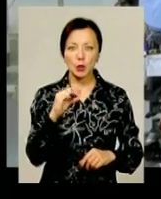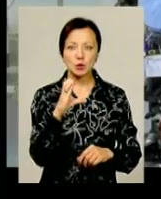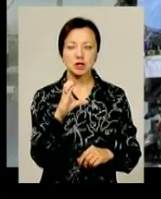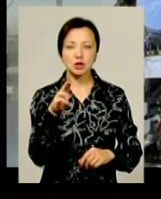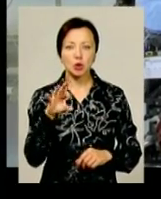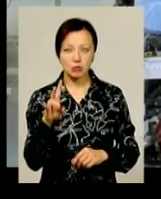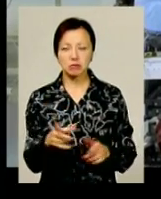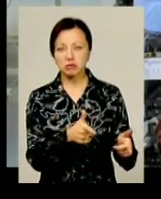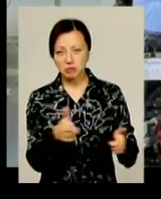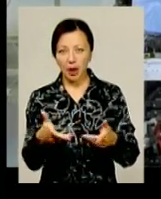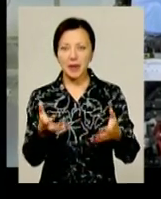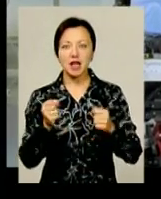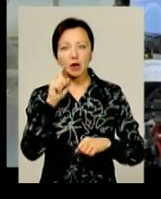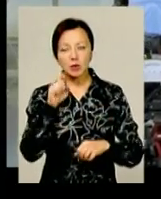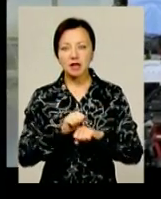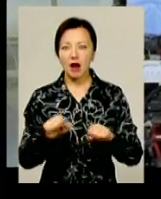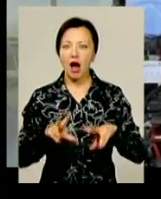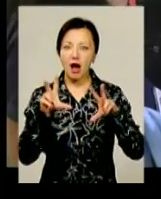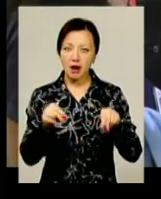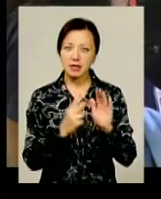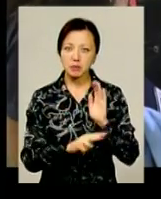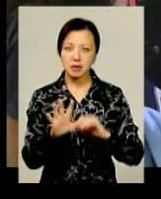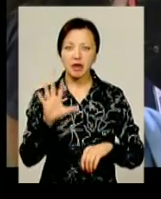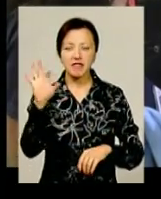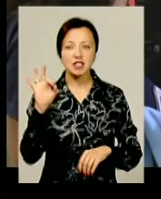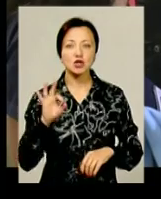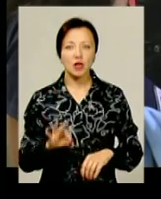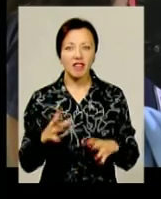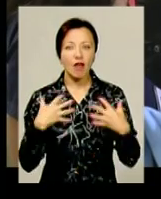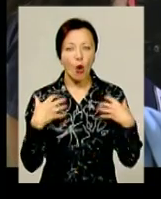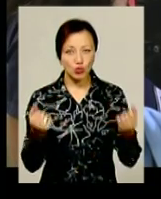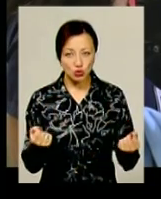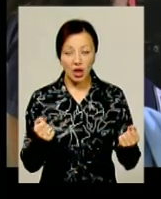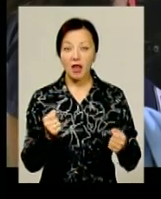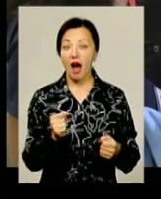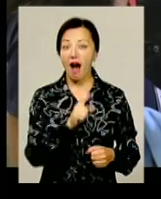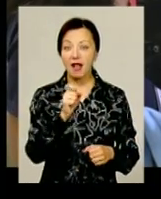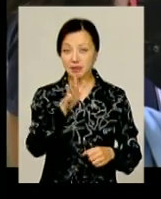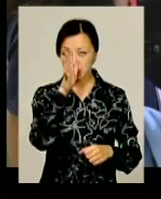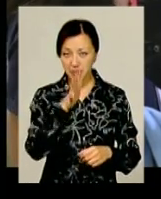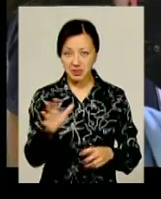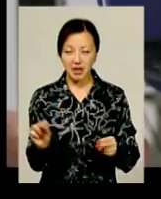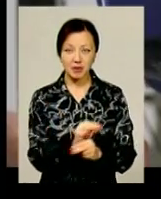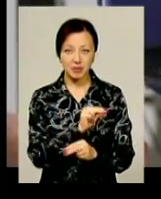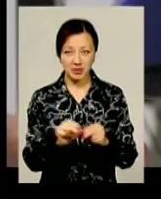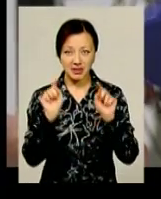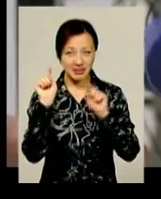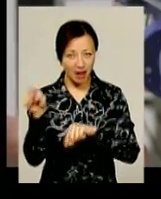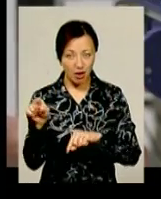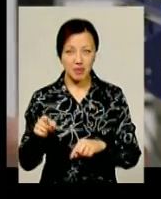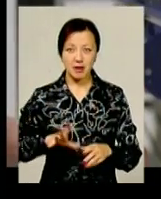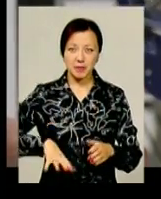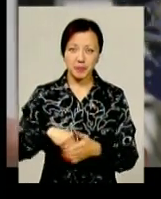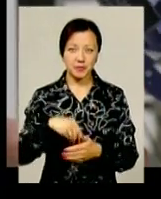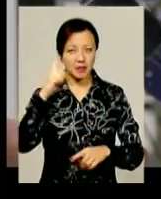прийняти українського героя. Гарантія на одужання аж 75%. Однак за п'ятимісячне лікування в Меморіал Херман доведеться